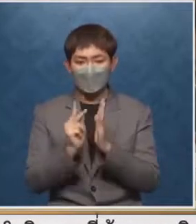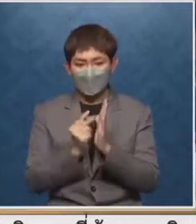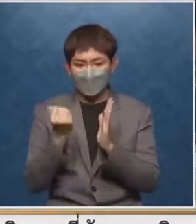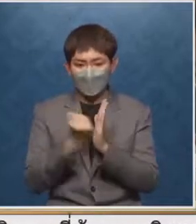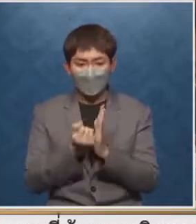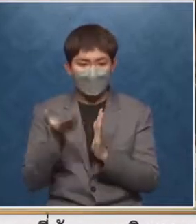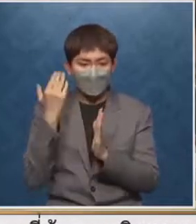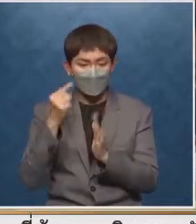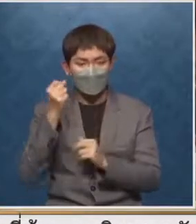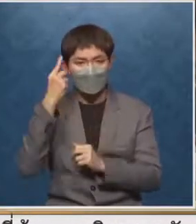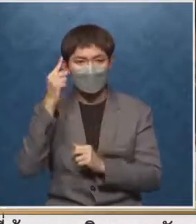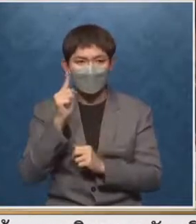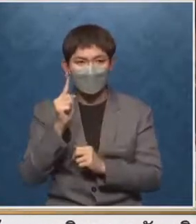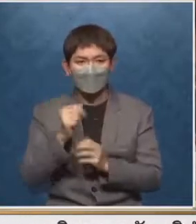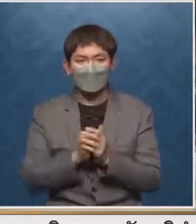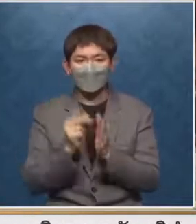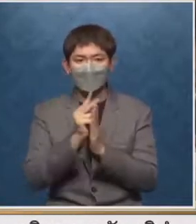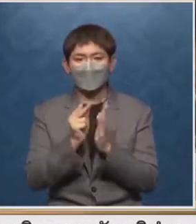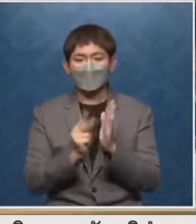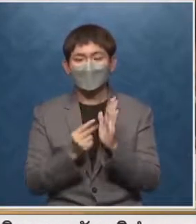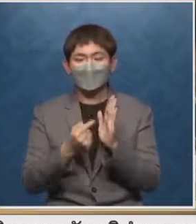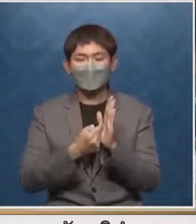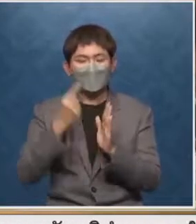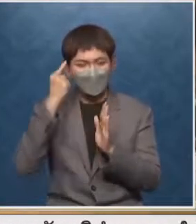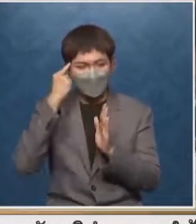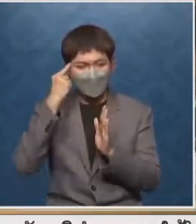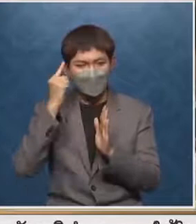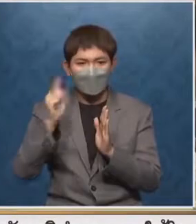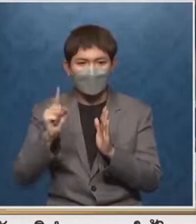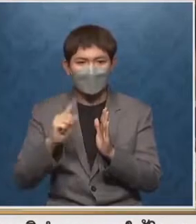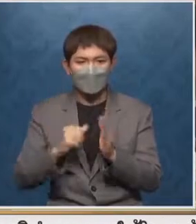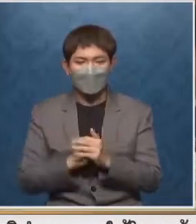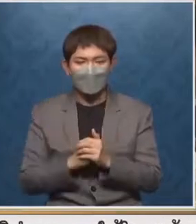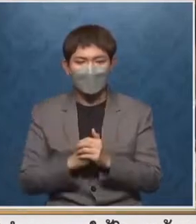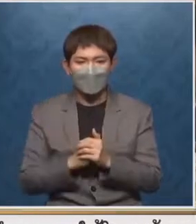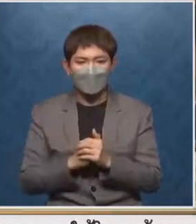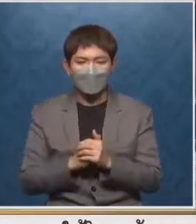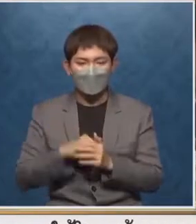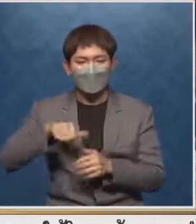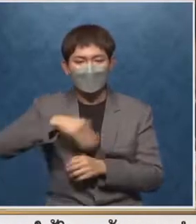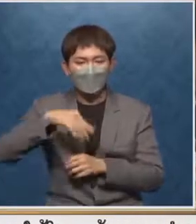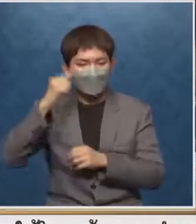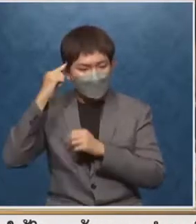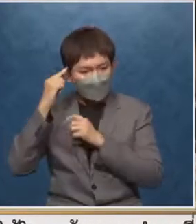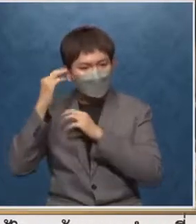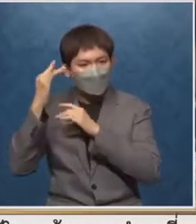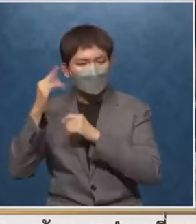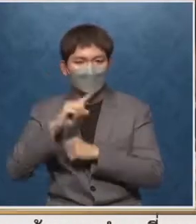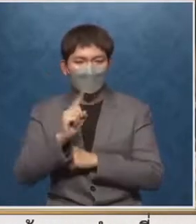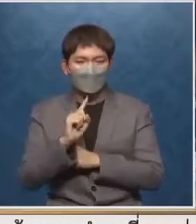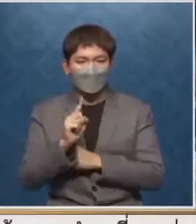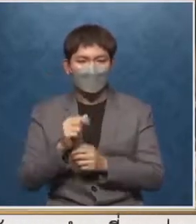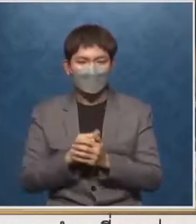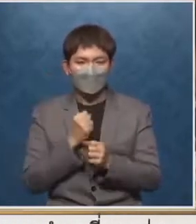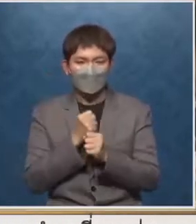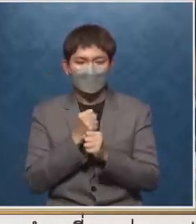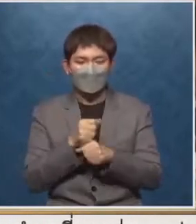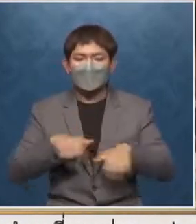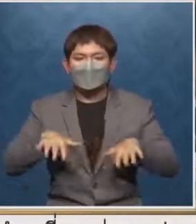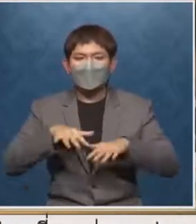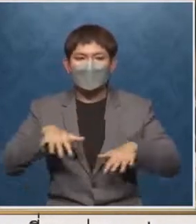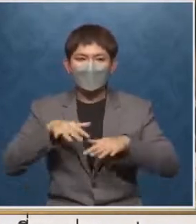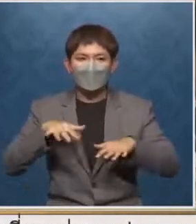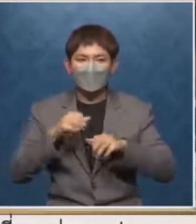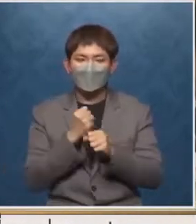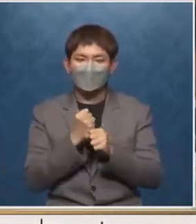าผู้ร่างกฎหมายเองก็ตระหนักดีว่าการที่เราจะไปคาดหวังให้สื่อซึ่งเป็นระบบทั่วไปอยู่ในระบบ